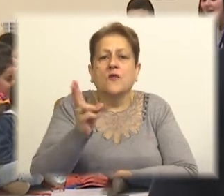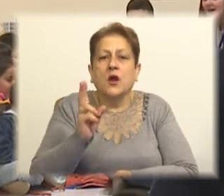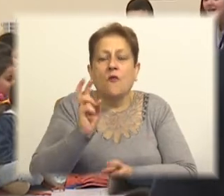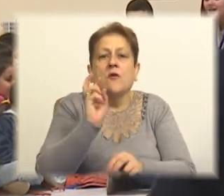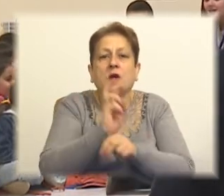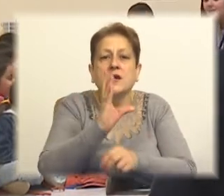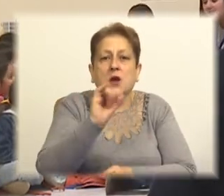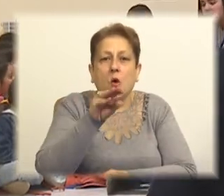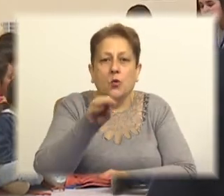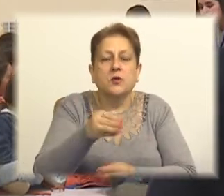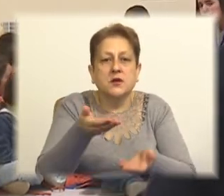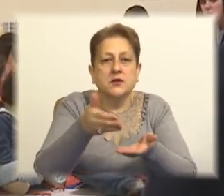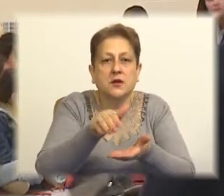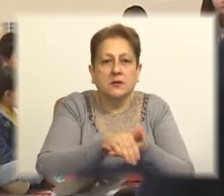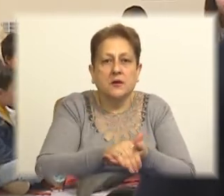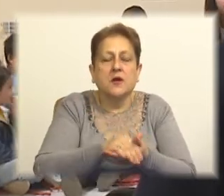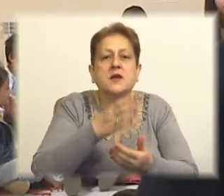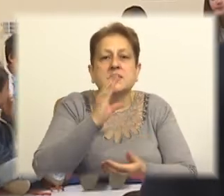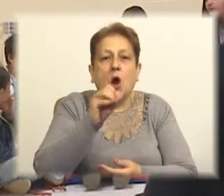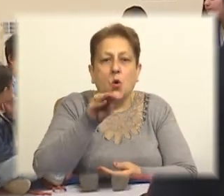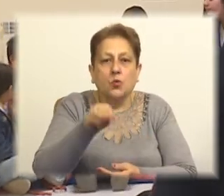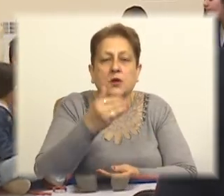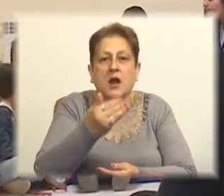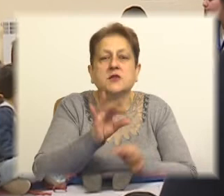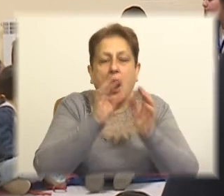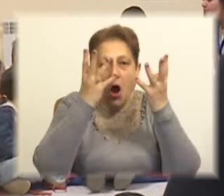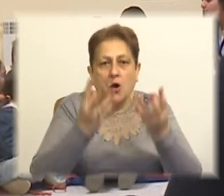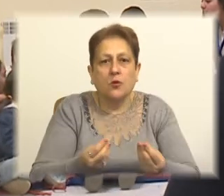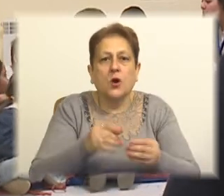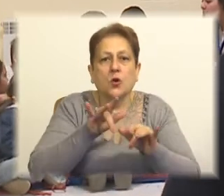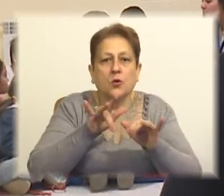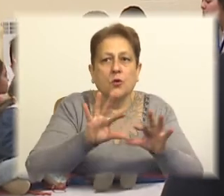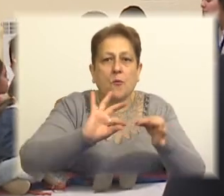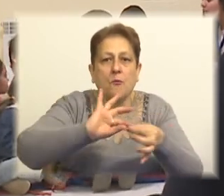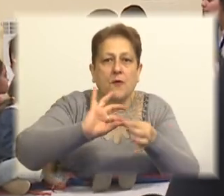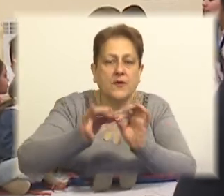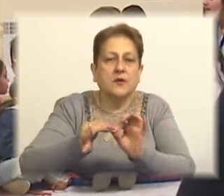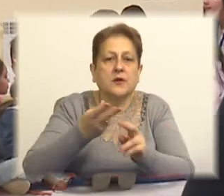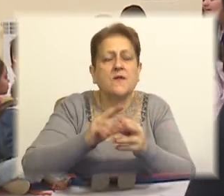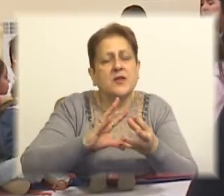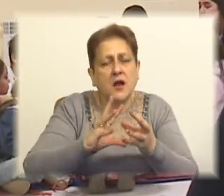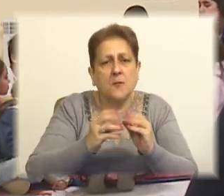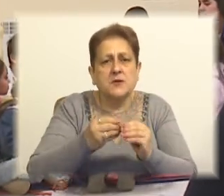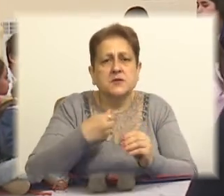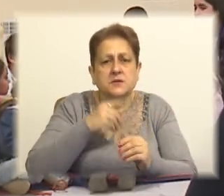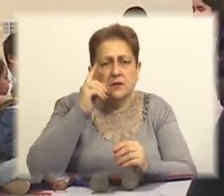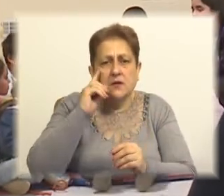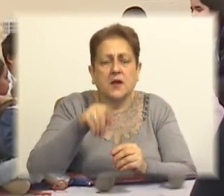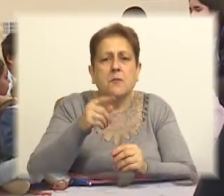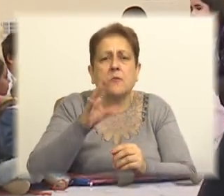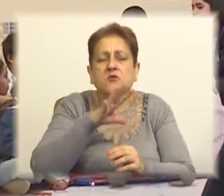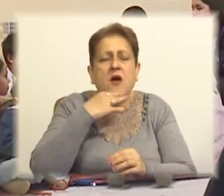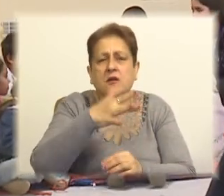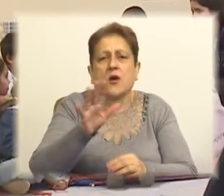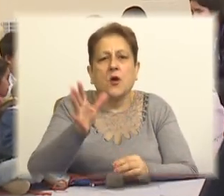կհաճախեն Scout Fest-ի, կծանոթանան սկաուտներին, նրանց առօրյային գործունեության բովանդակությանը եւ ընդհանրապես ես կարծում եմ, որ շատ-շատերը